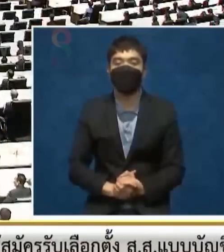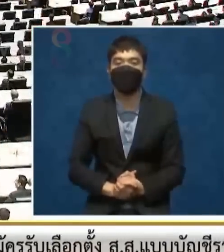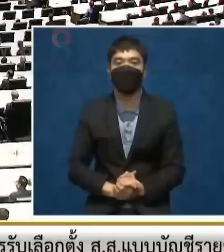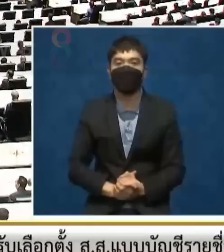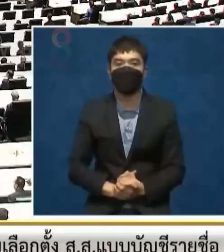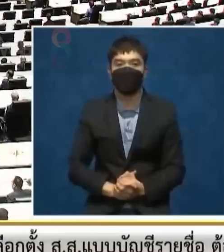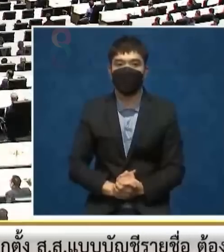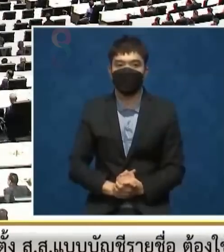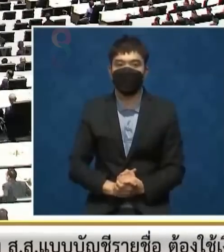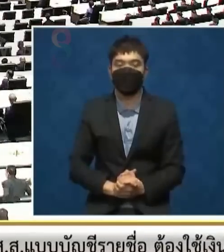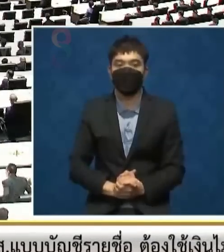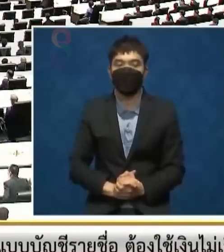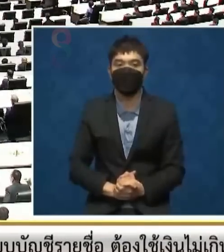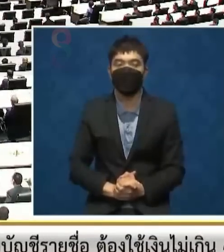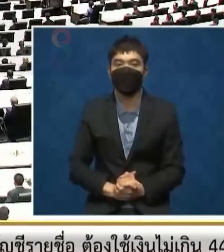ใจ